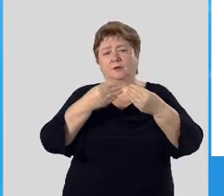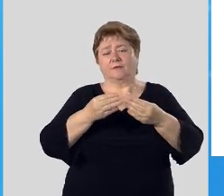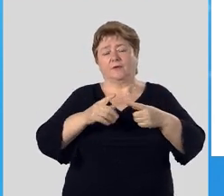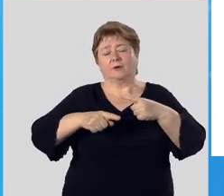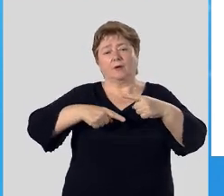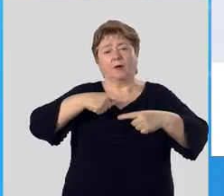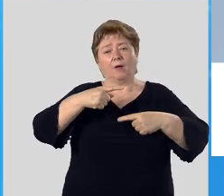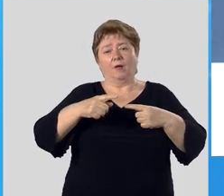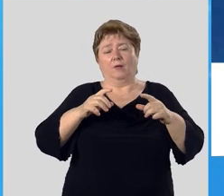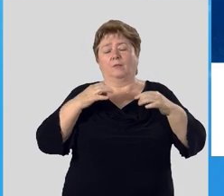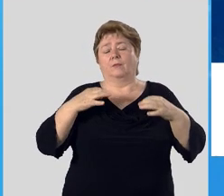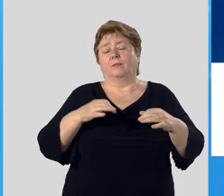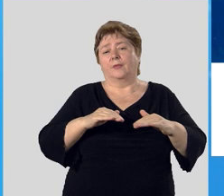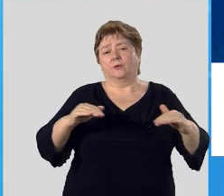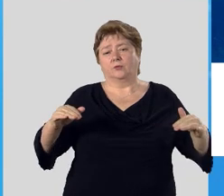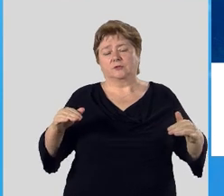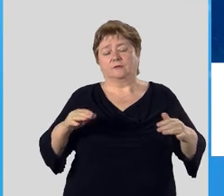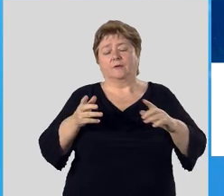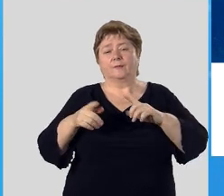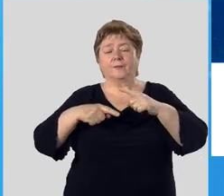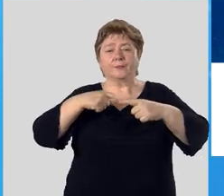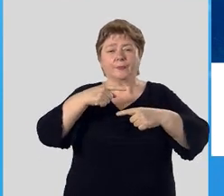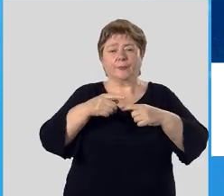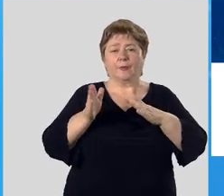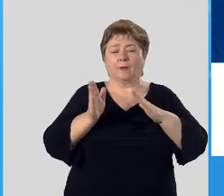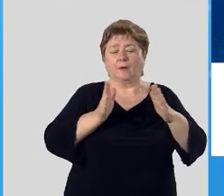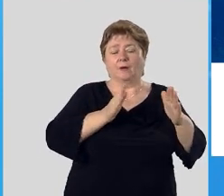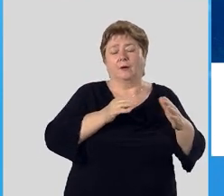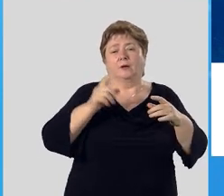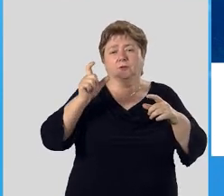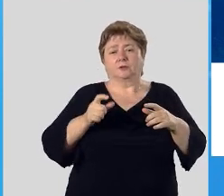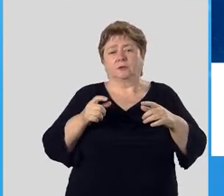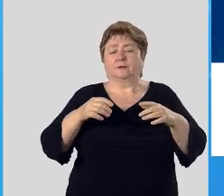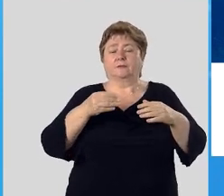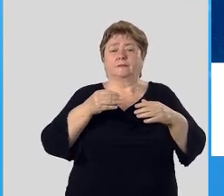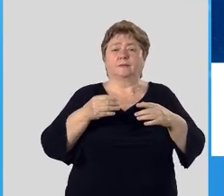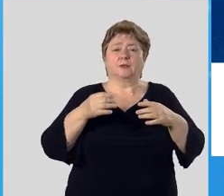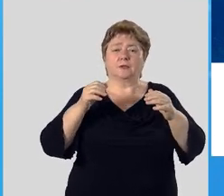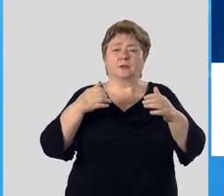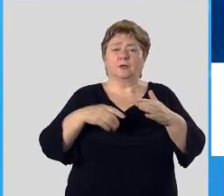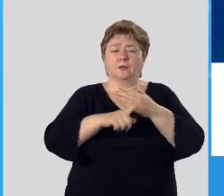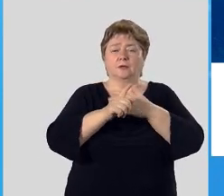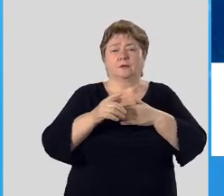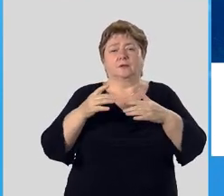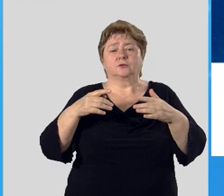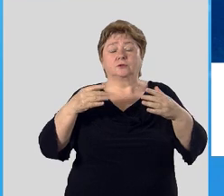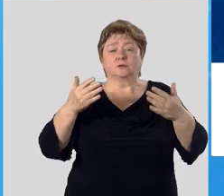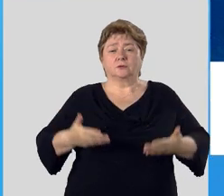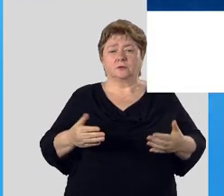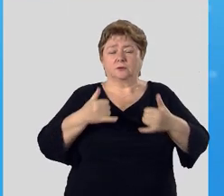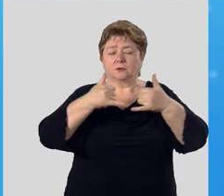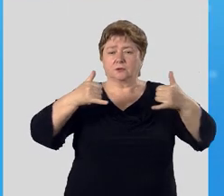потомство в ходе эволюции человек приспособился к разным условиям среды и